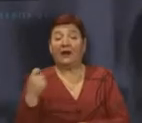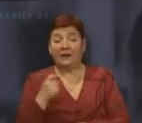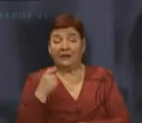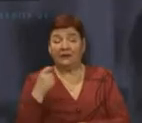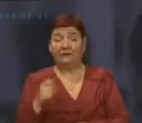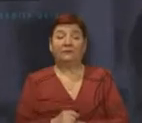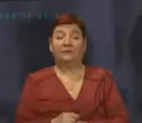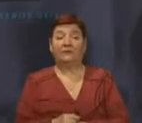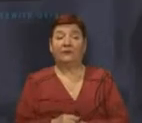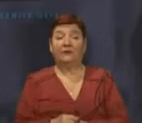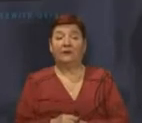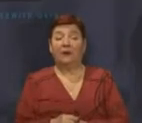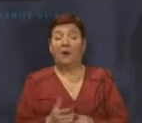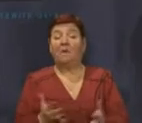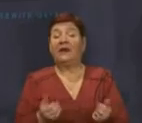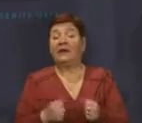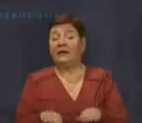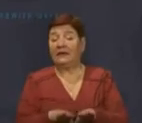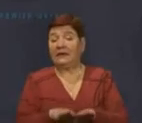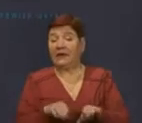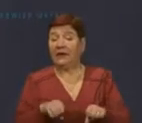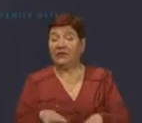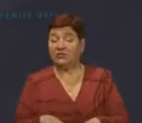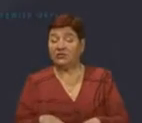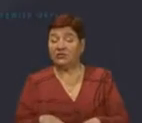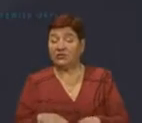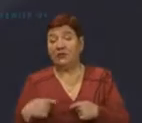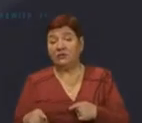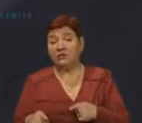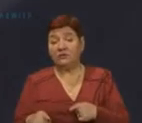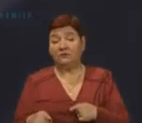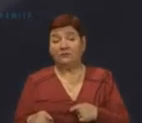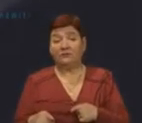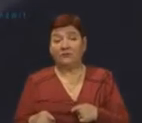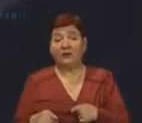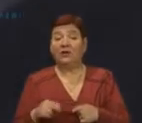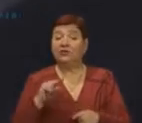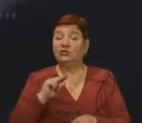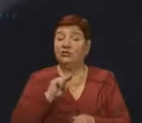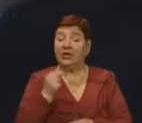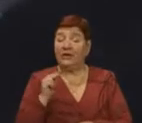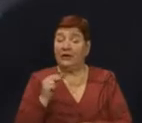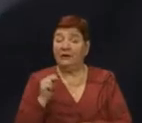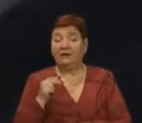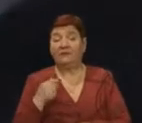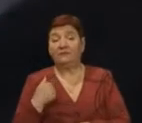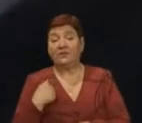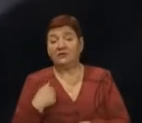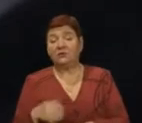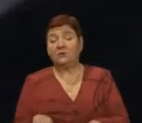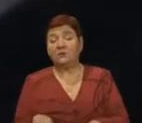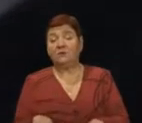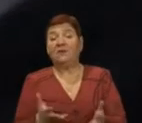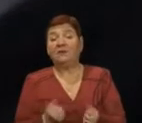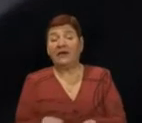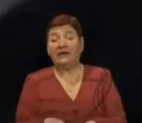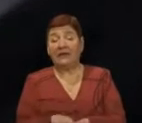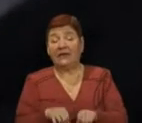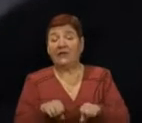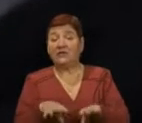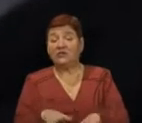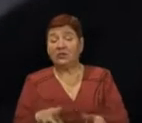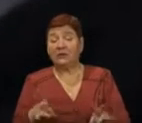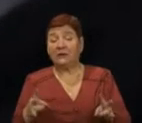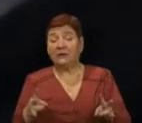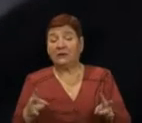Харків, прийняли такі рішення. Інші, Чернігів, теж приймають такі рішення. Але тут